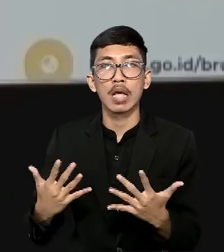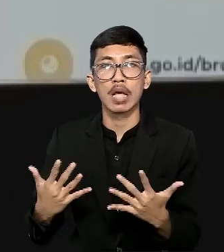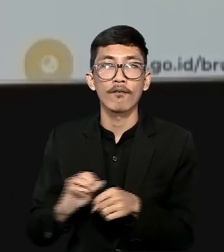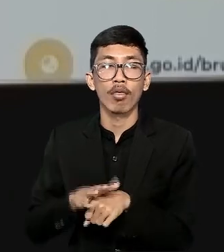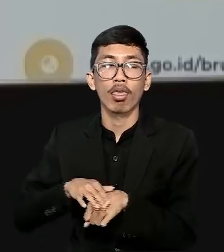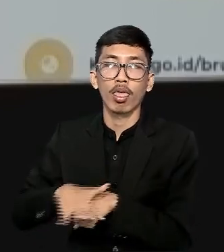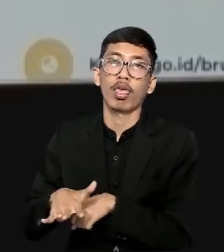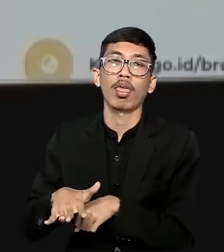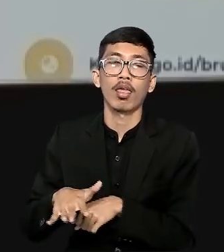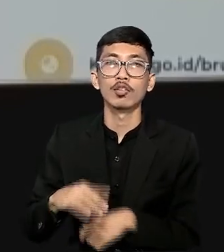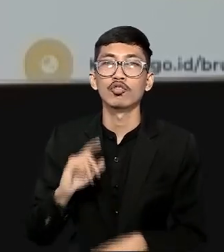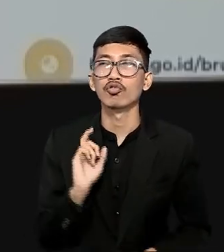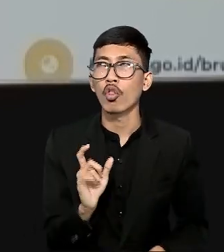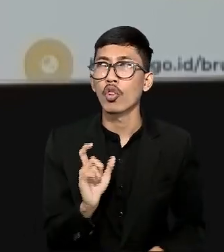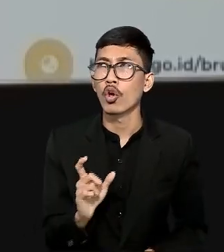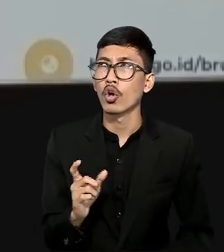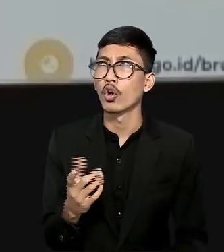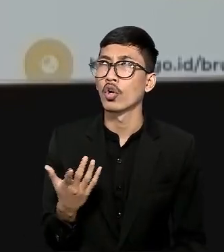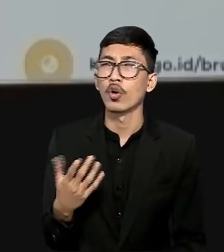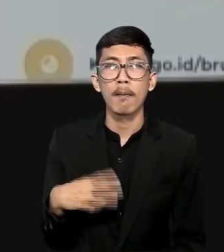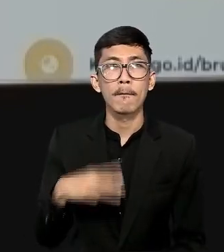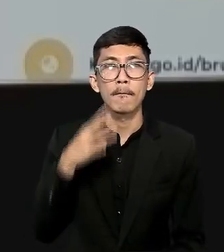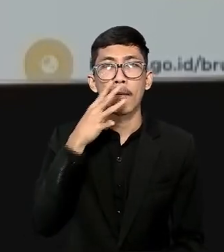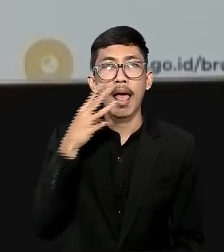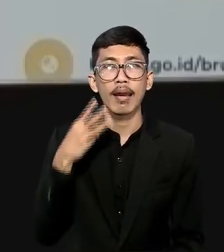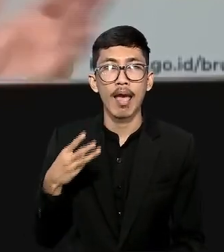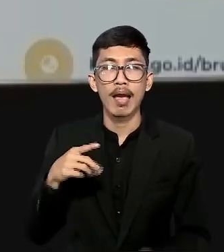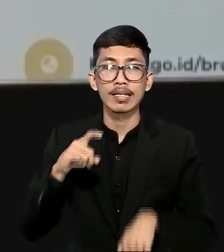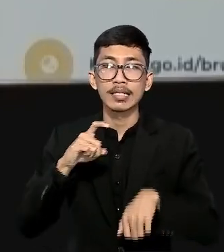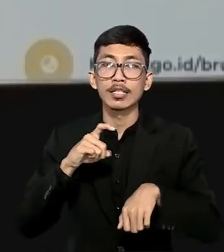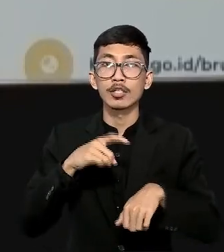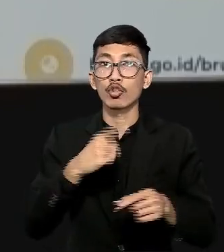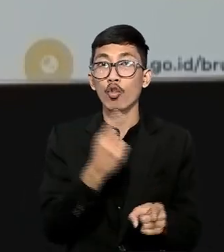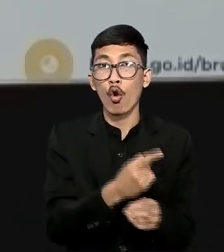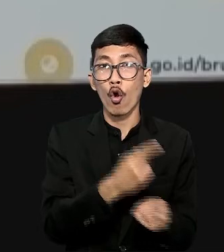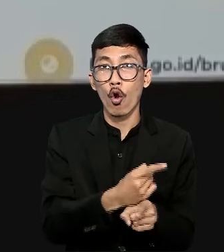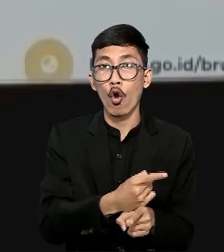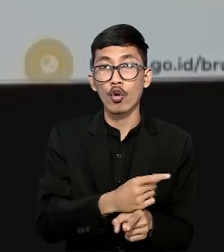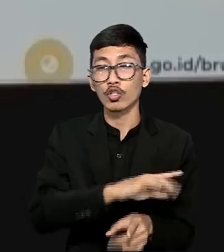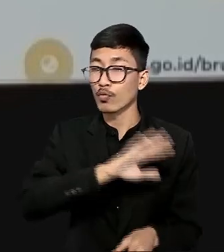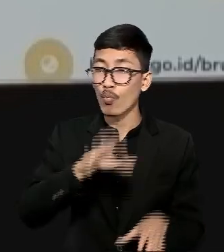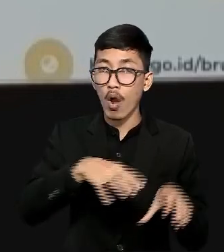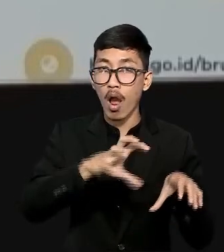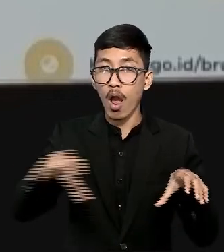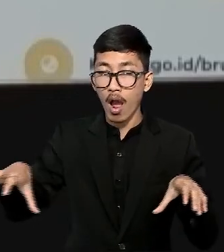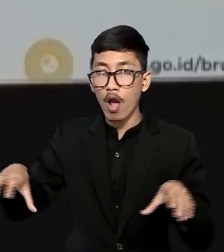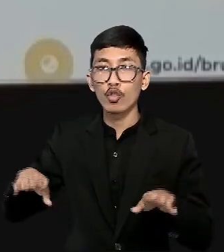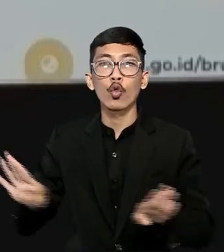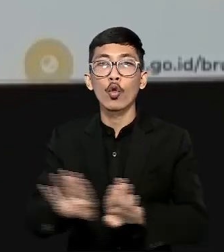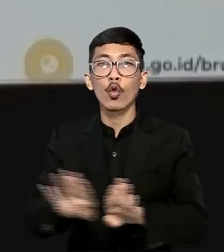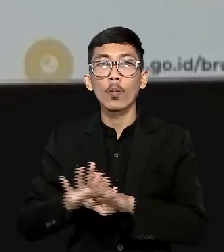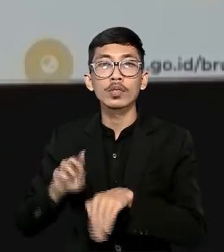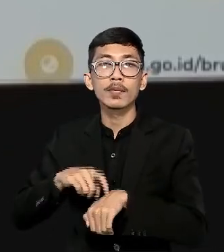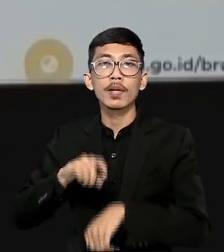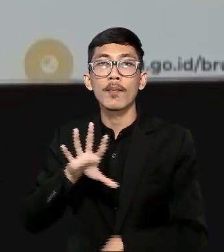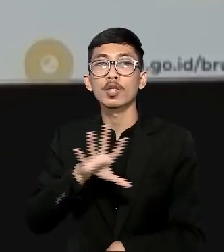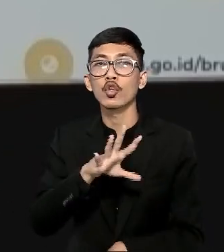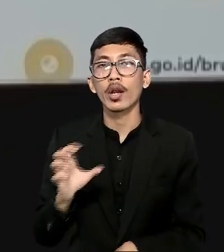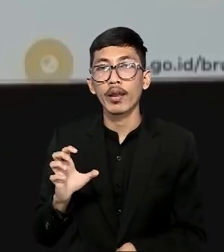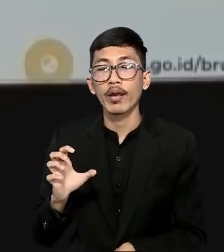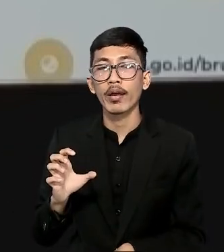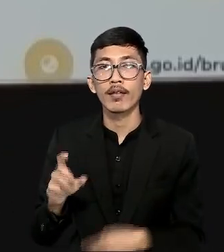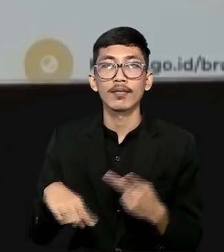muslim seperti dimana di Belanda 05.00 semua toko tutup yang yang yang nonesensial kecuali apotek